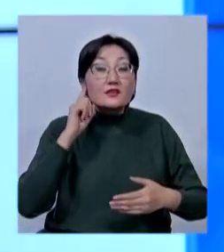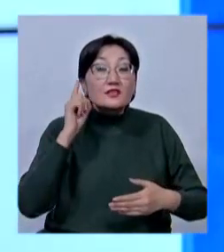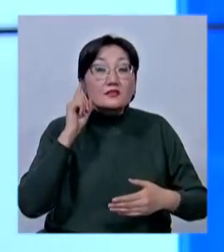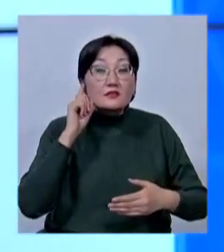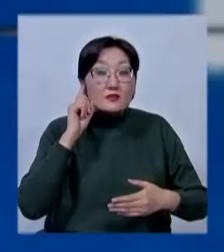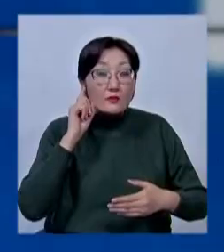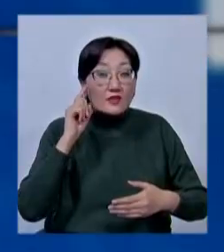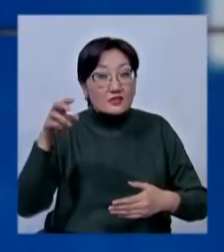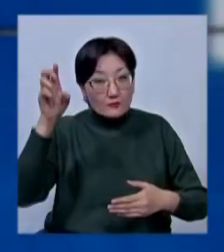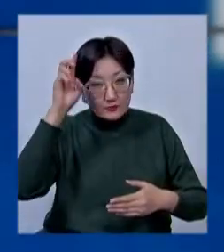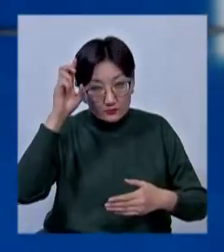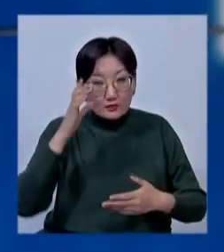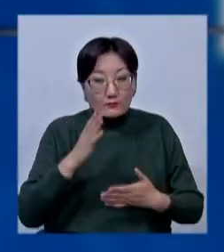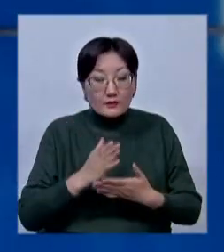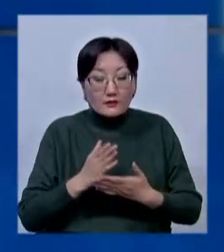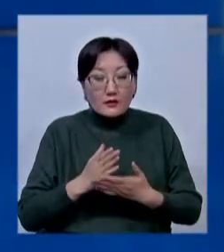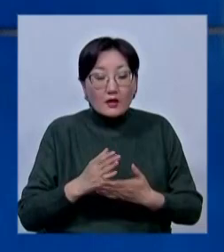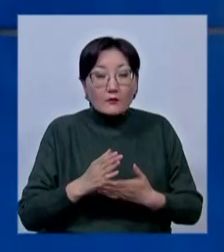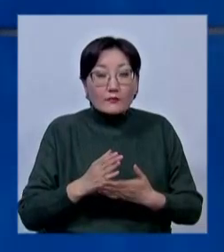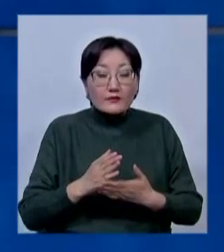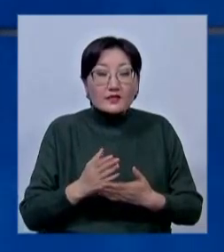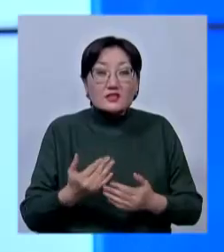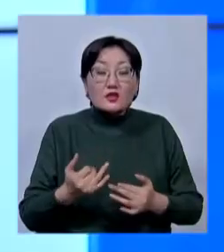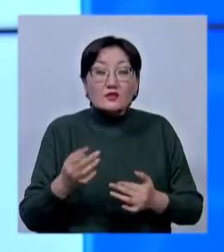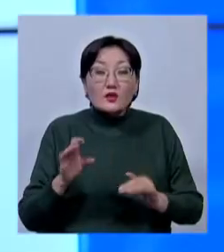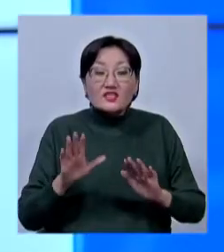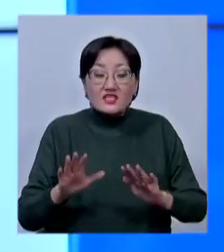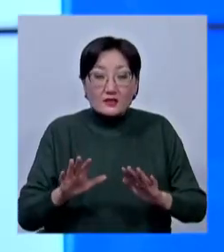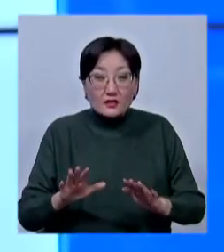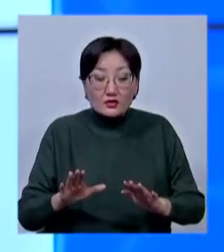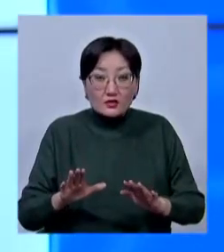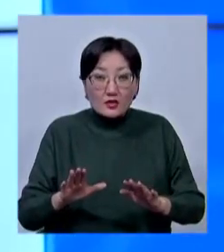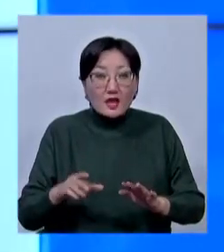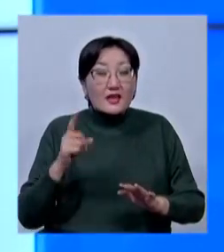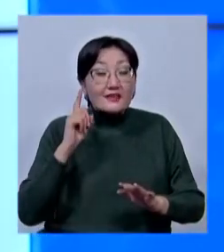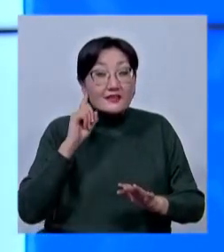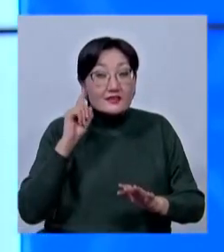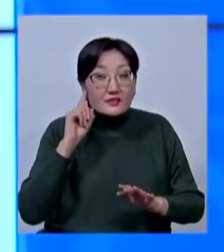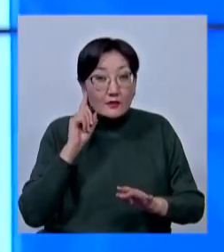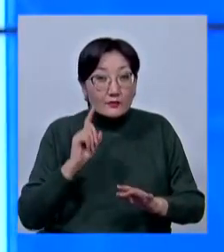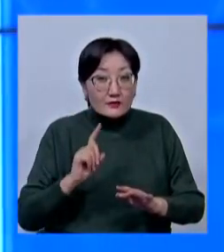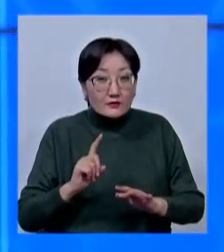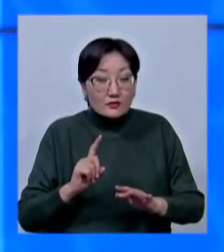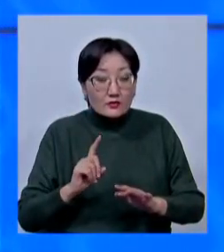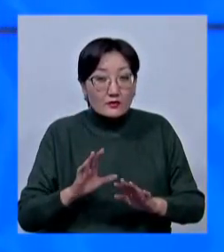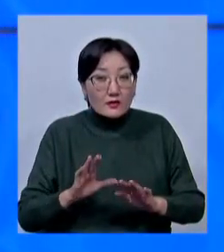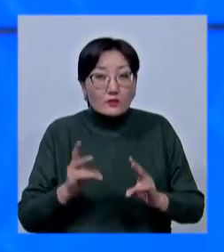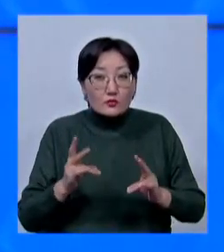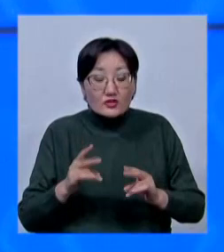естуші, слышащие государство, мемлекет біз. Яғни оны тек қана оны естіп қана қоймай, оған